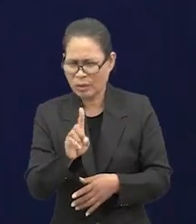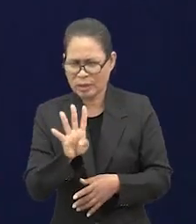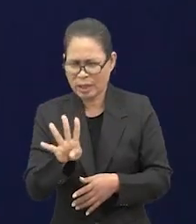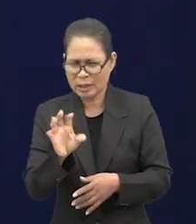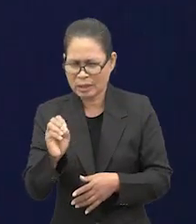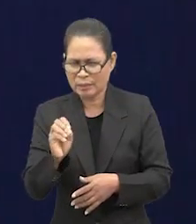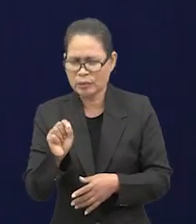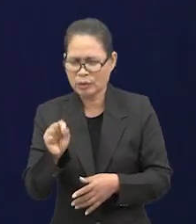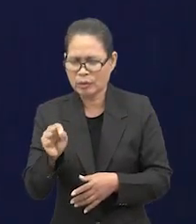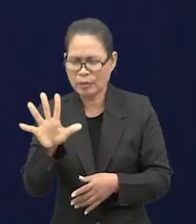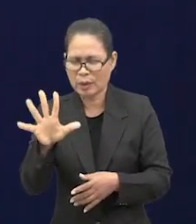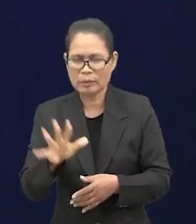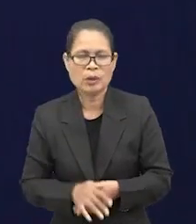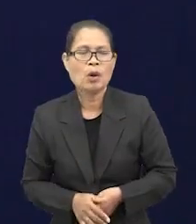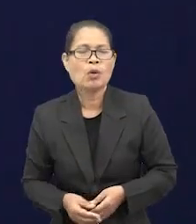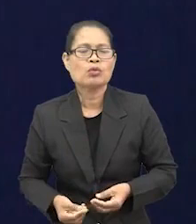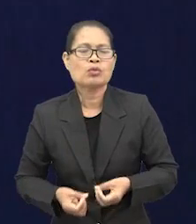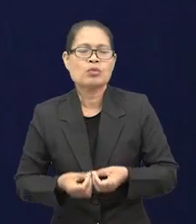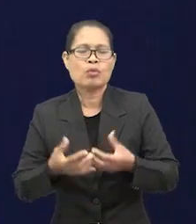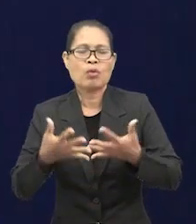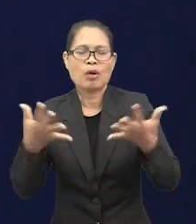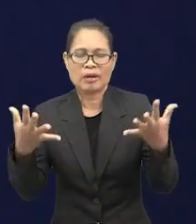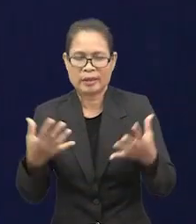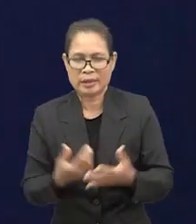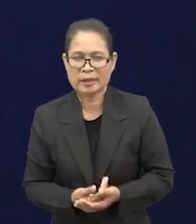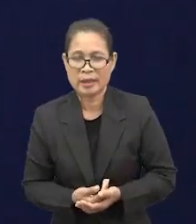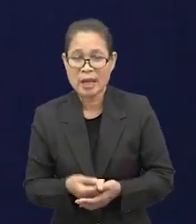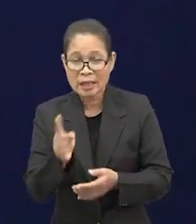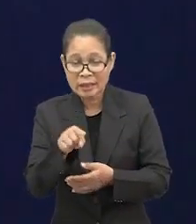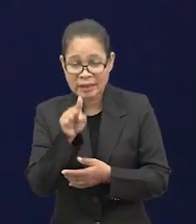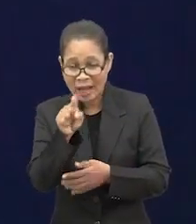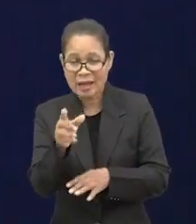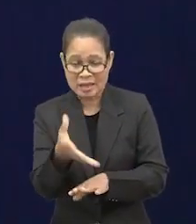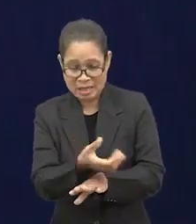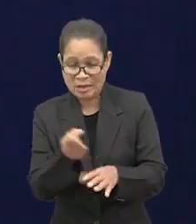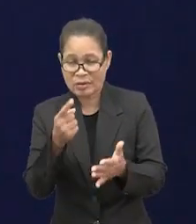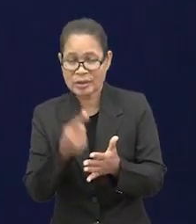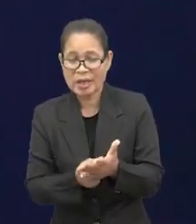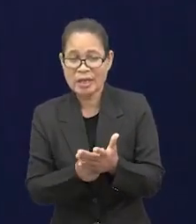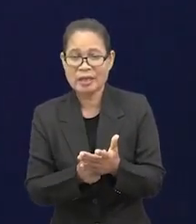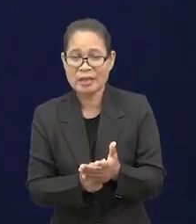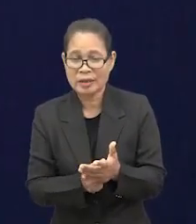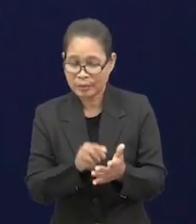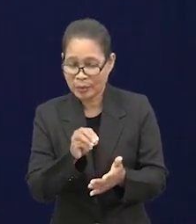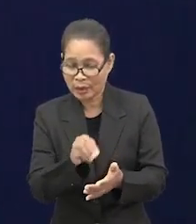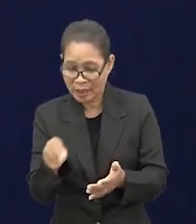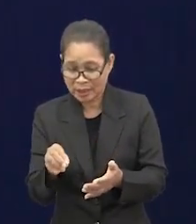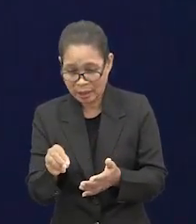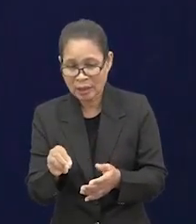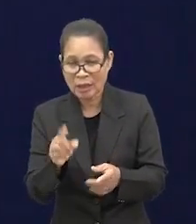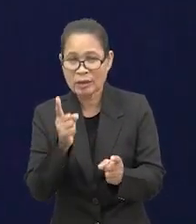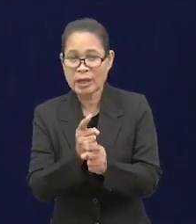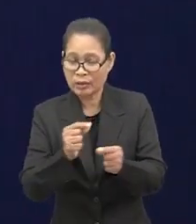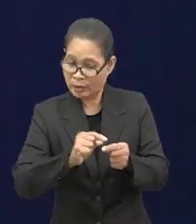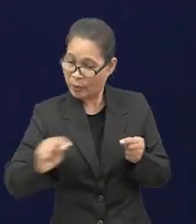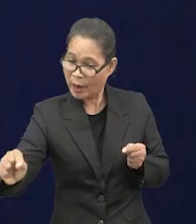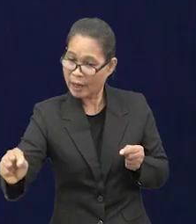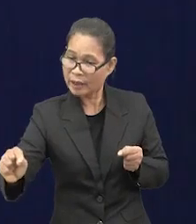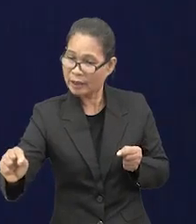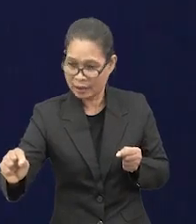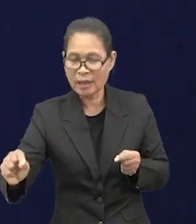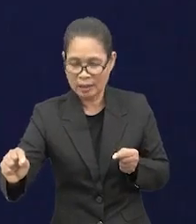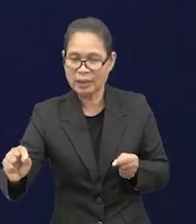xài sập cả lâu chạy phàm không mình chắc này con đấy chà chắc con cất mưa thật ta dương cua vô ấy mà đạo chia